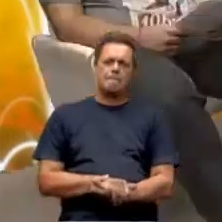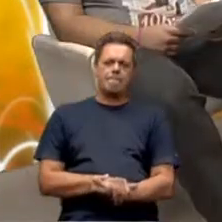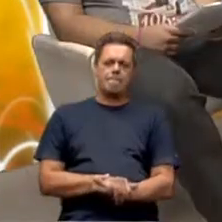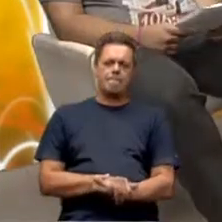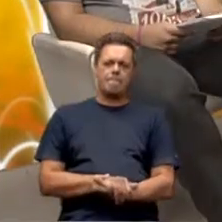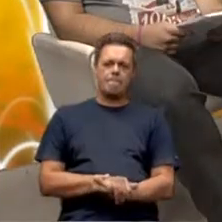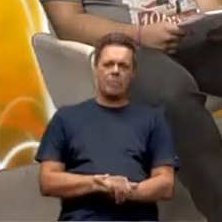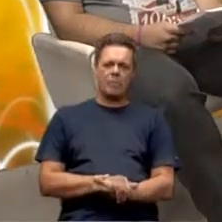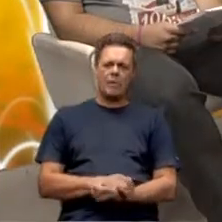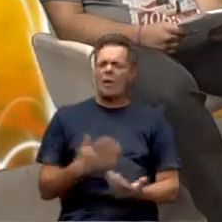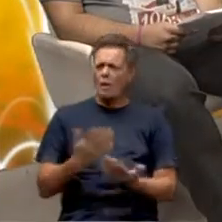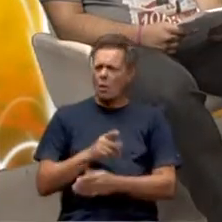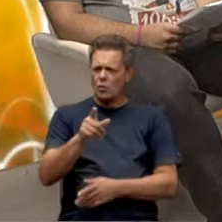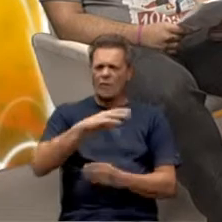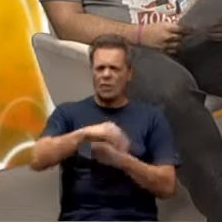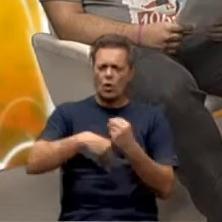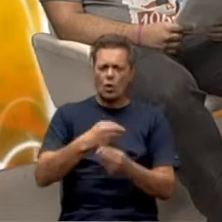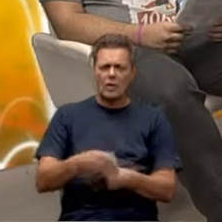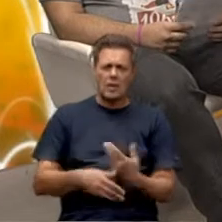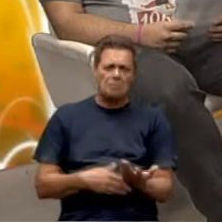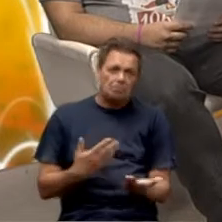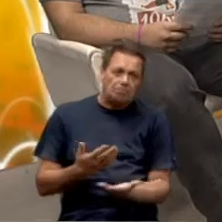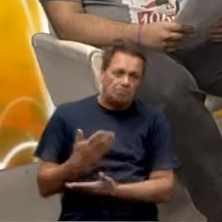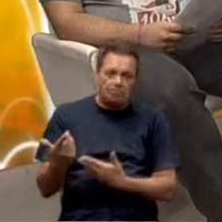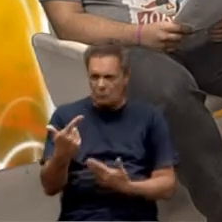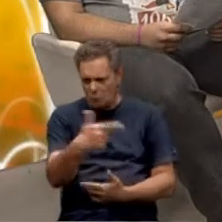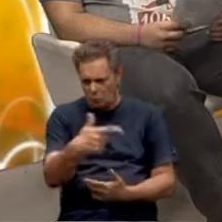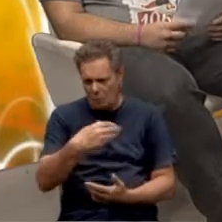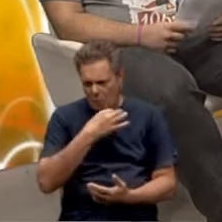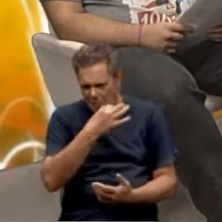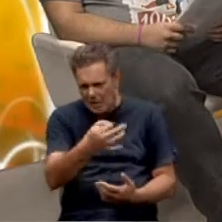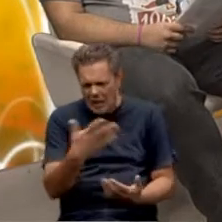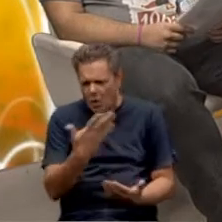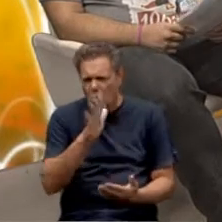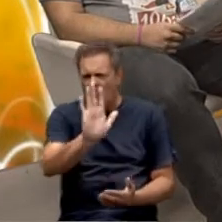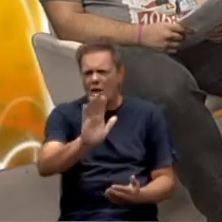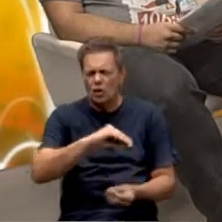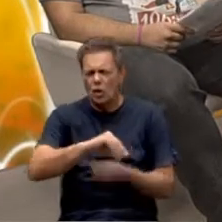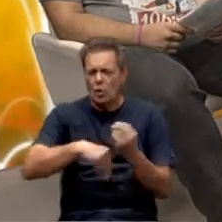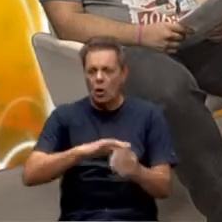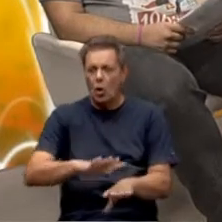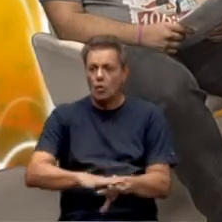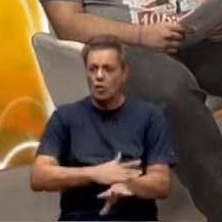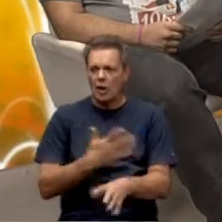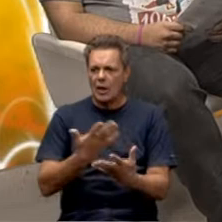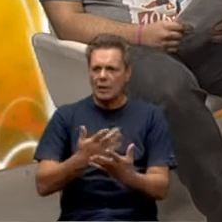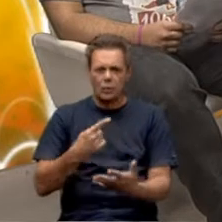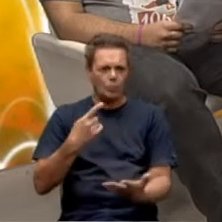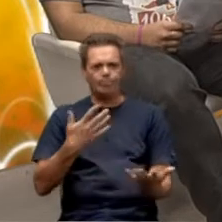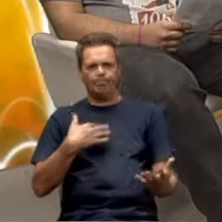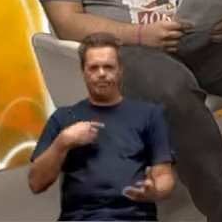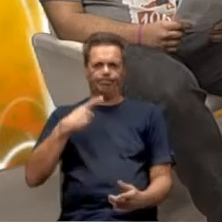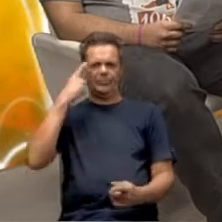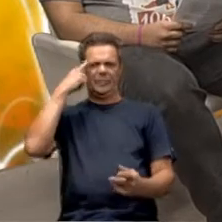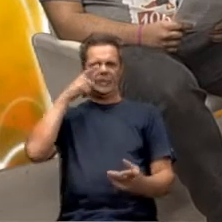djetetu da treba. Da. Kako su se vaši roditelji, evo za oba dvoje pitanje, kako su se vaši roditelji osjećali kad su doznali